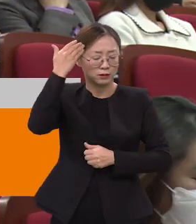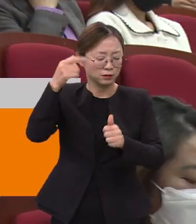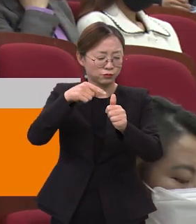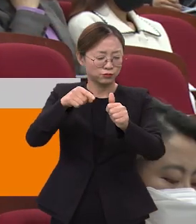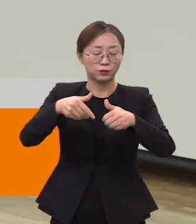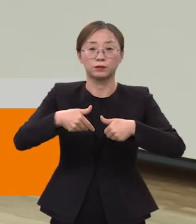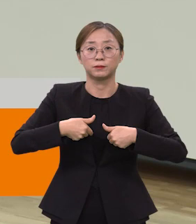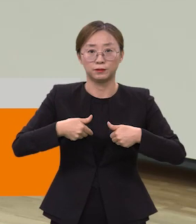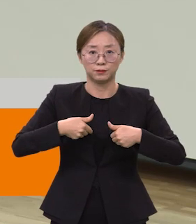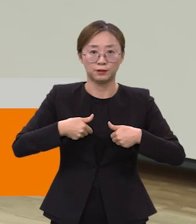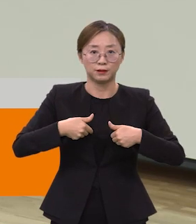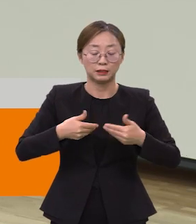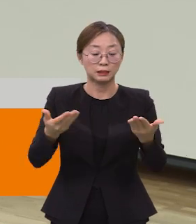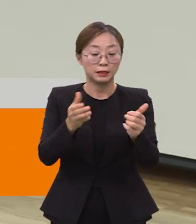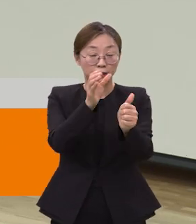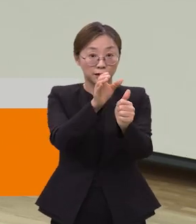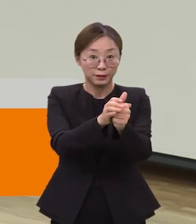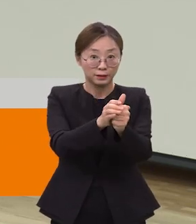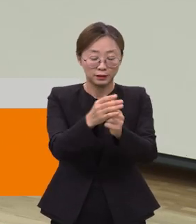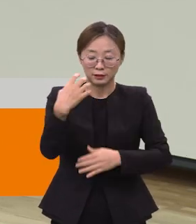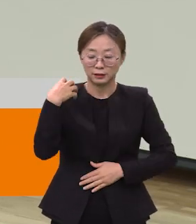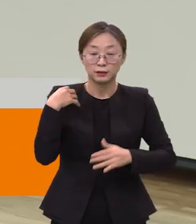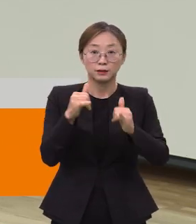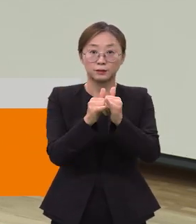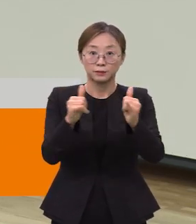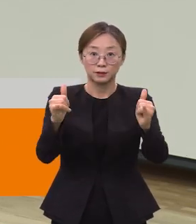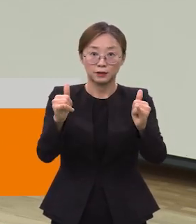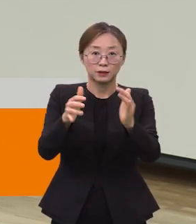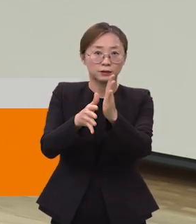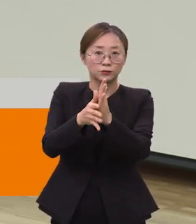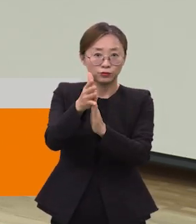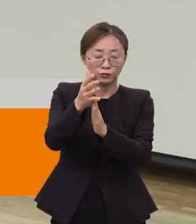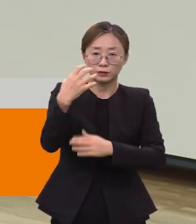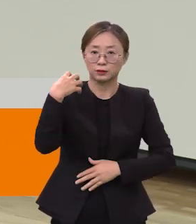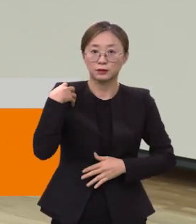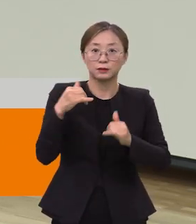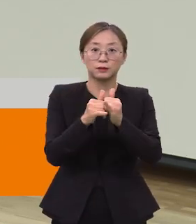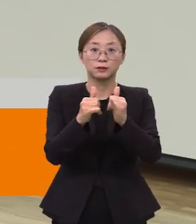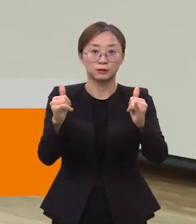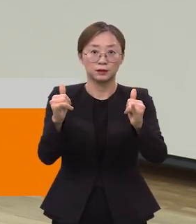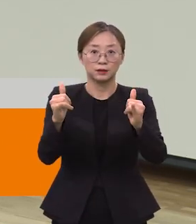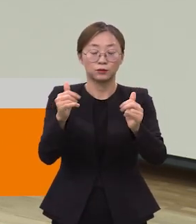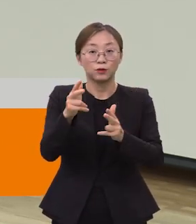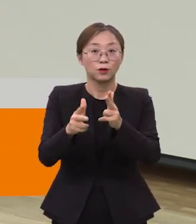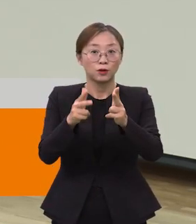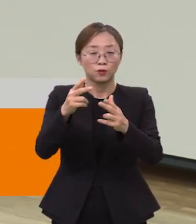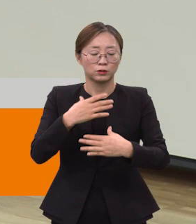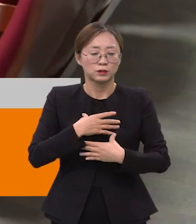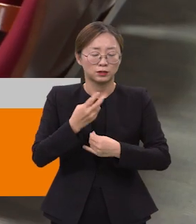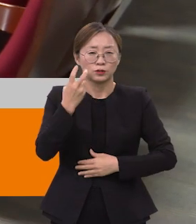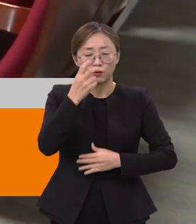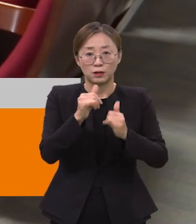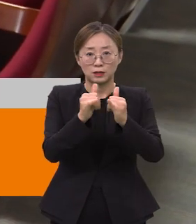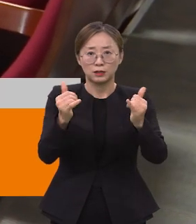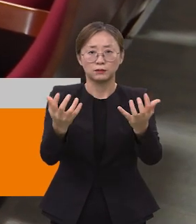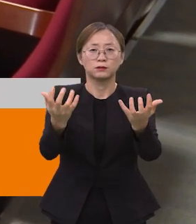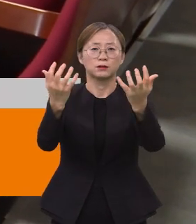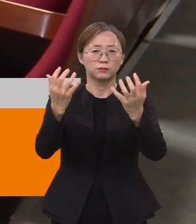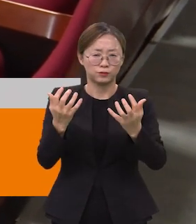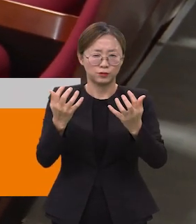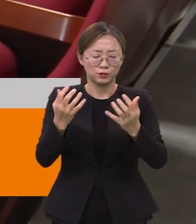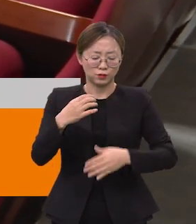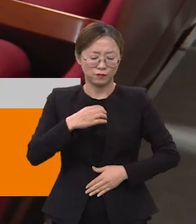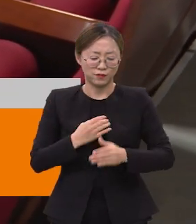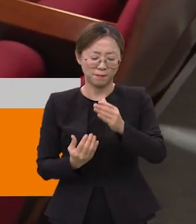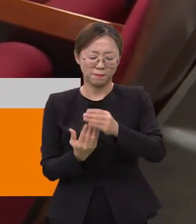보았는데요. 이에 시는 도급용역 사업 발주 담당자 및 민간 위탁시설 관련 담당자 등 중대재해 예방 관련